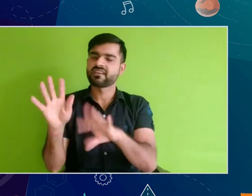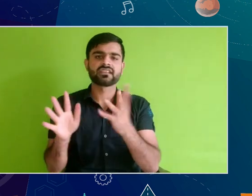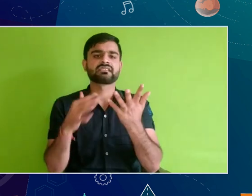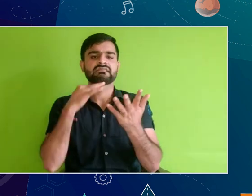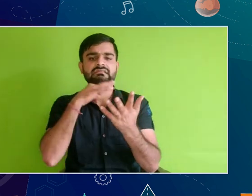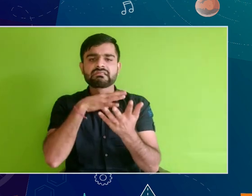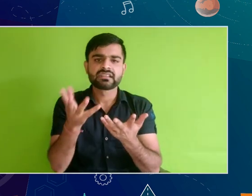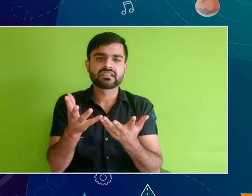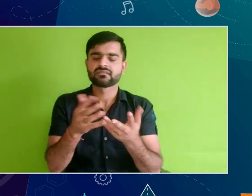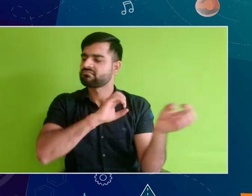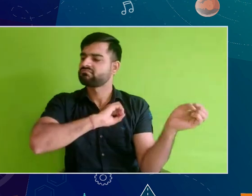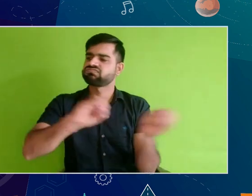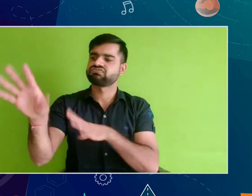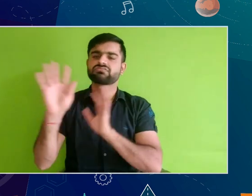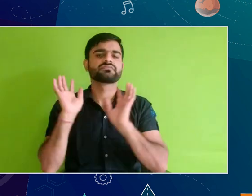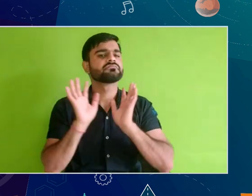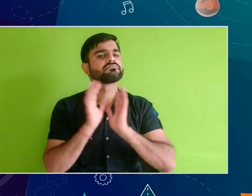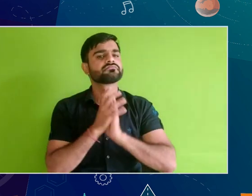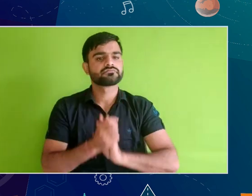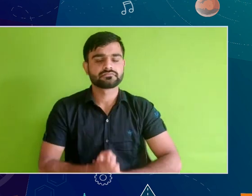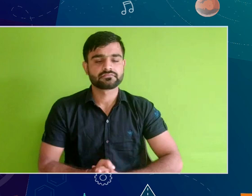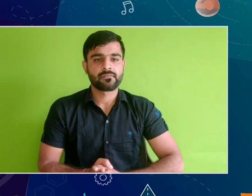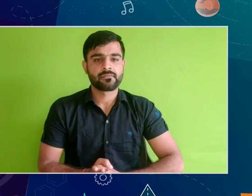इन्हें फेंक दूंगा।